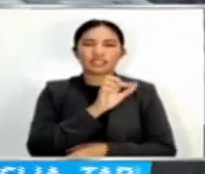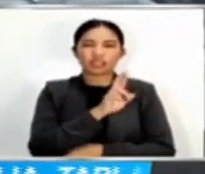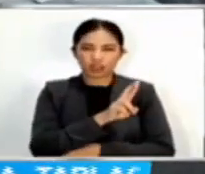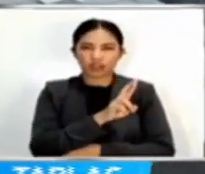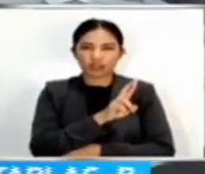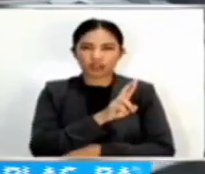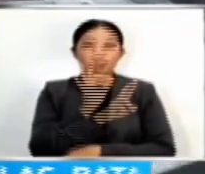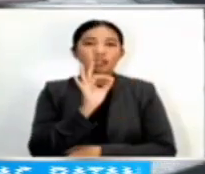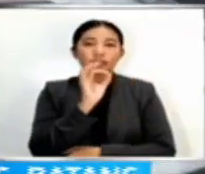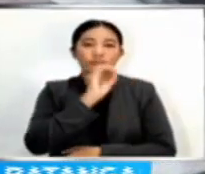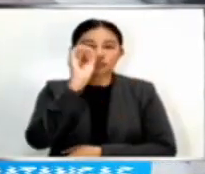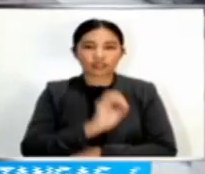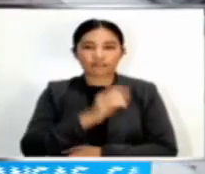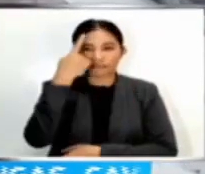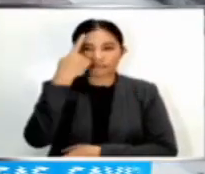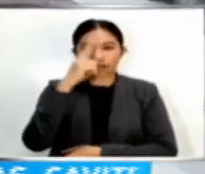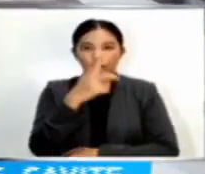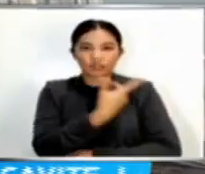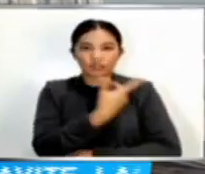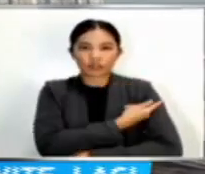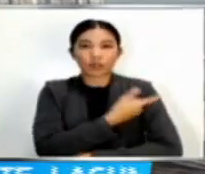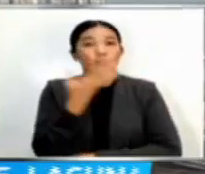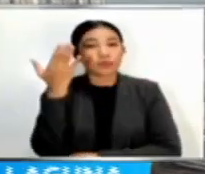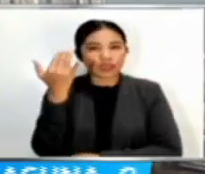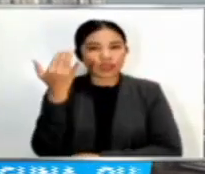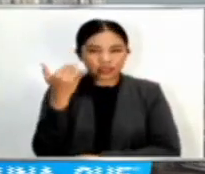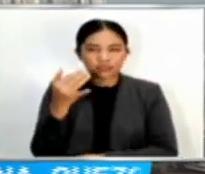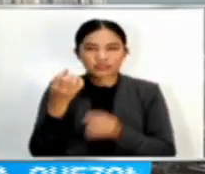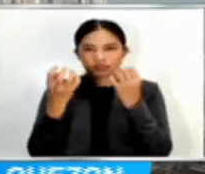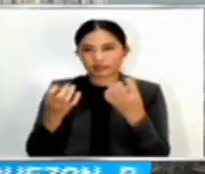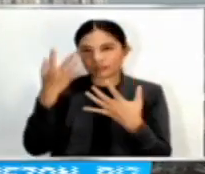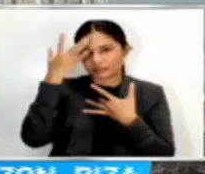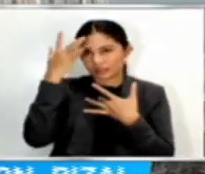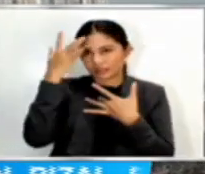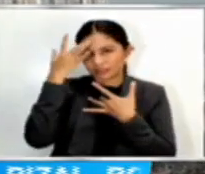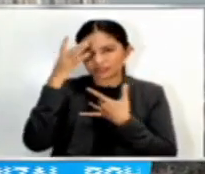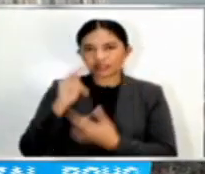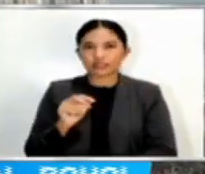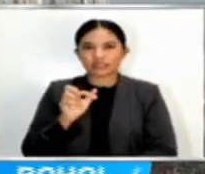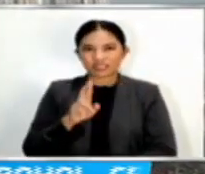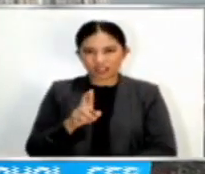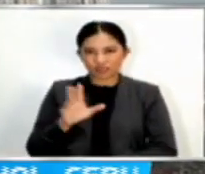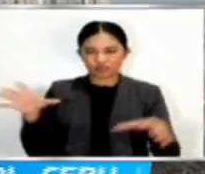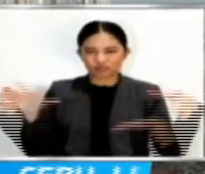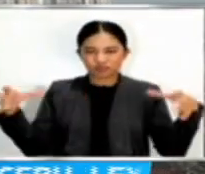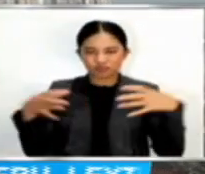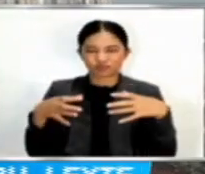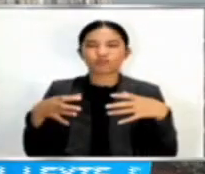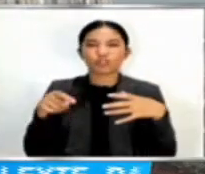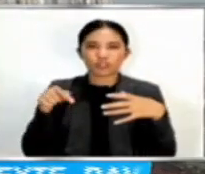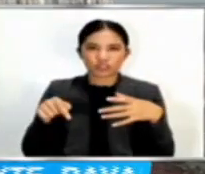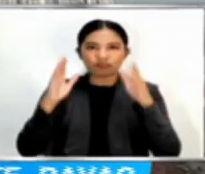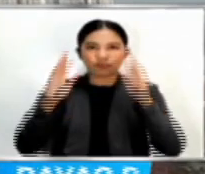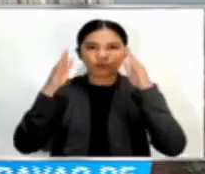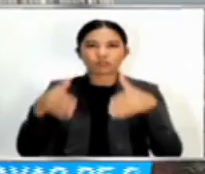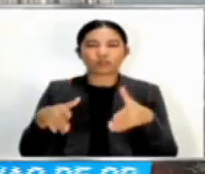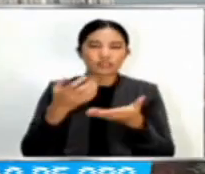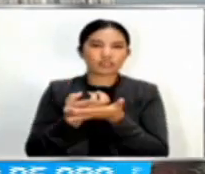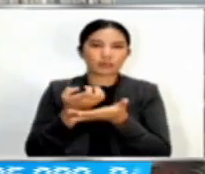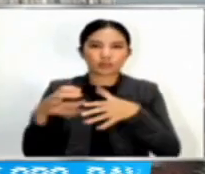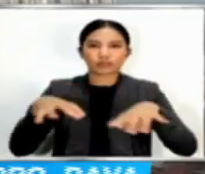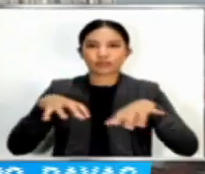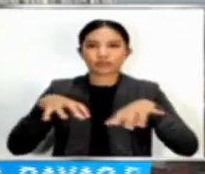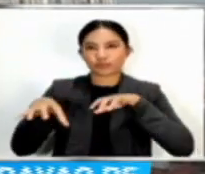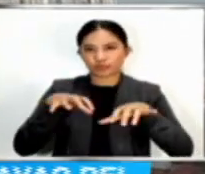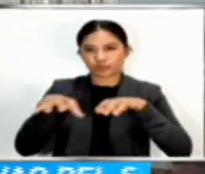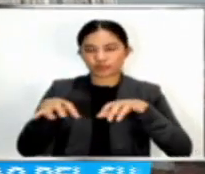ang malaking porsyento ng kaso ng COVID-19 na siya pamanding sentro ng economic activity sa bansa. Dagdag ng Okta Research, ang